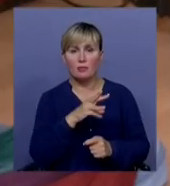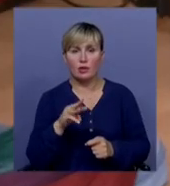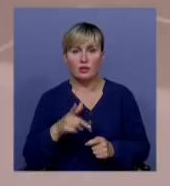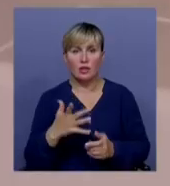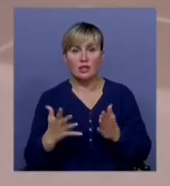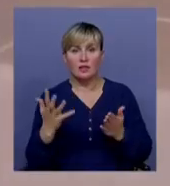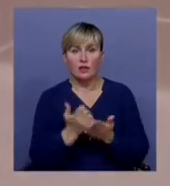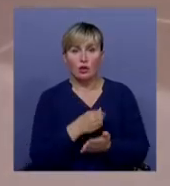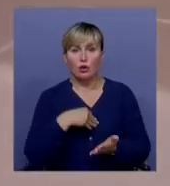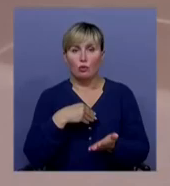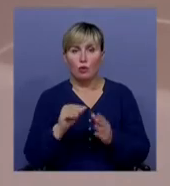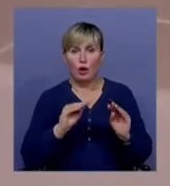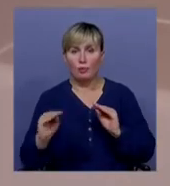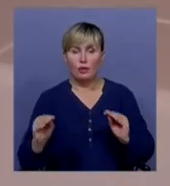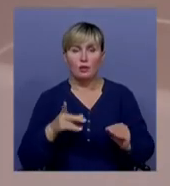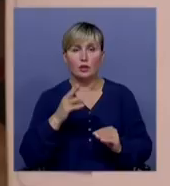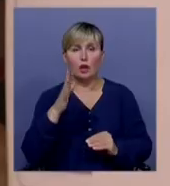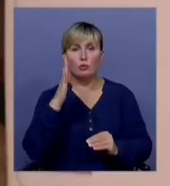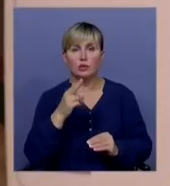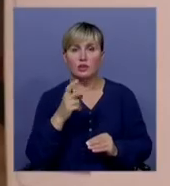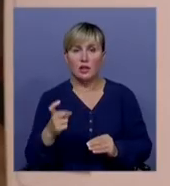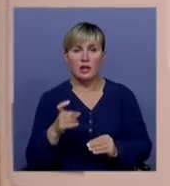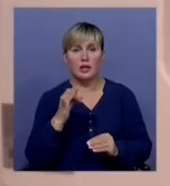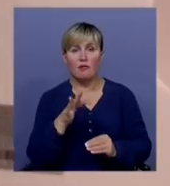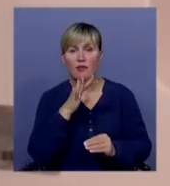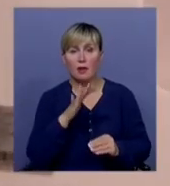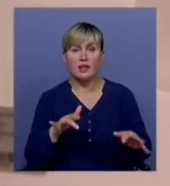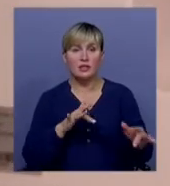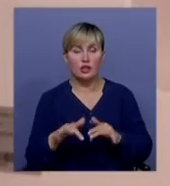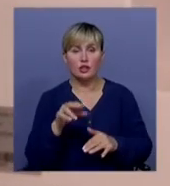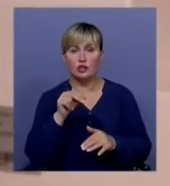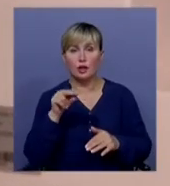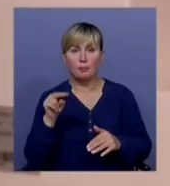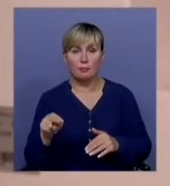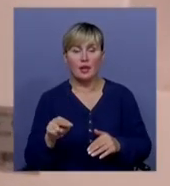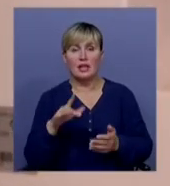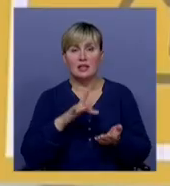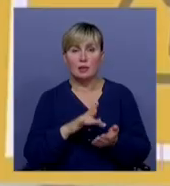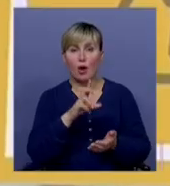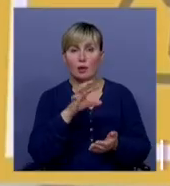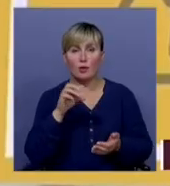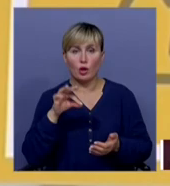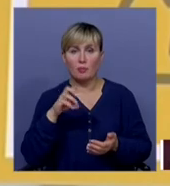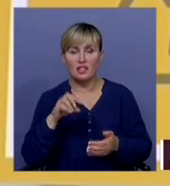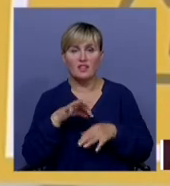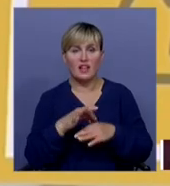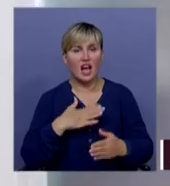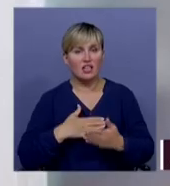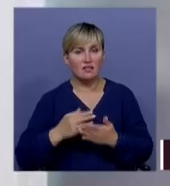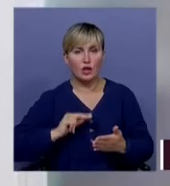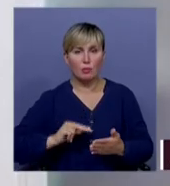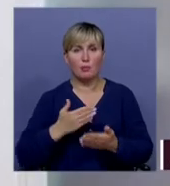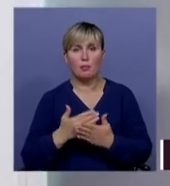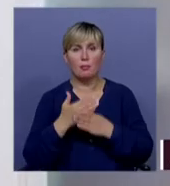случае выигрыша хочет купить оборудование для будущего цеха. Кстати, во время действия чрезвычайного положения центры «Бақытты отбасы» вели активную работу. К